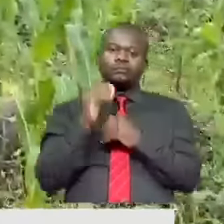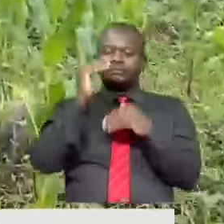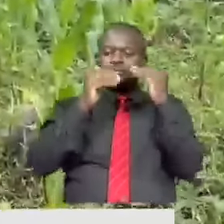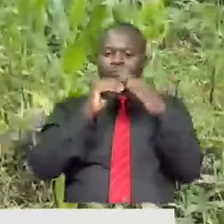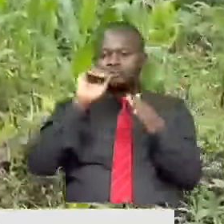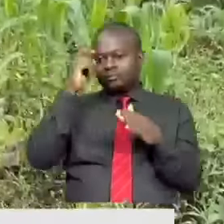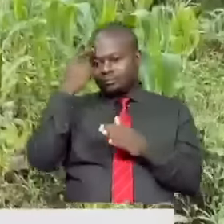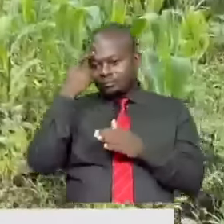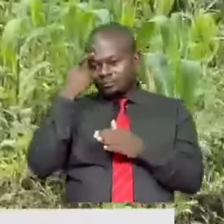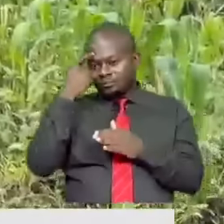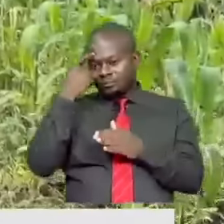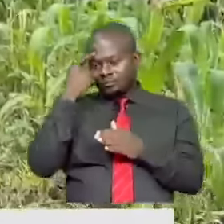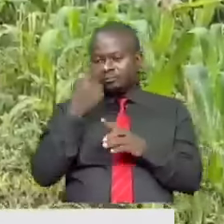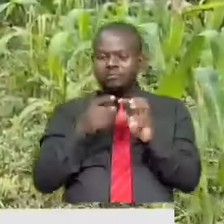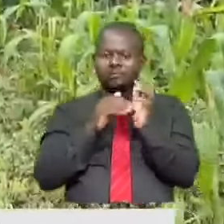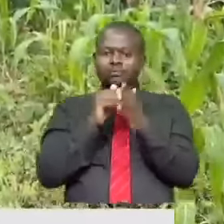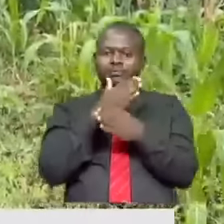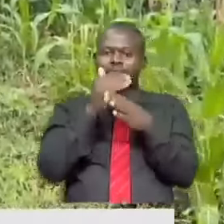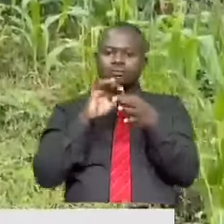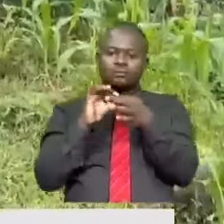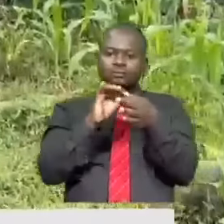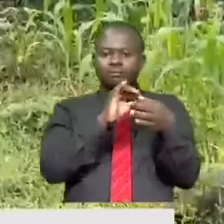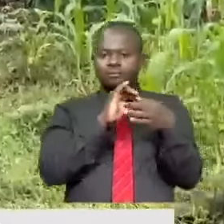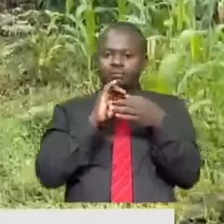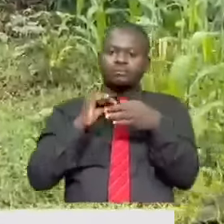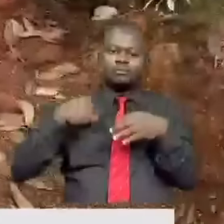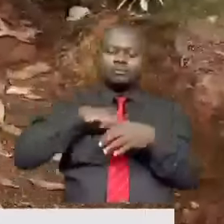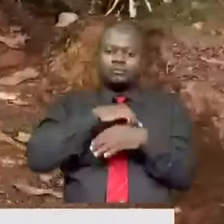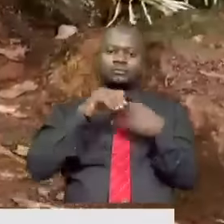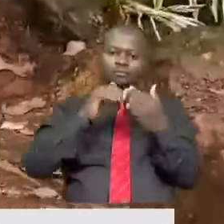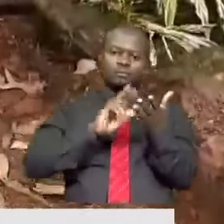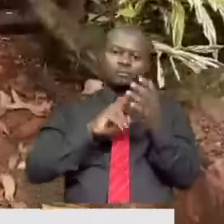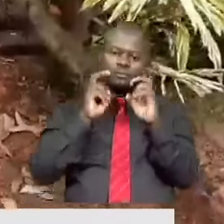leta ndetse na Minubumwe twemeje yuko